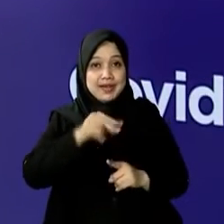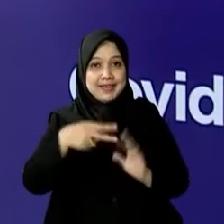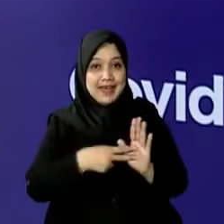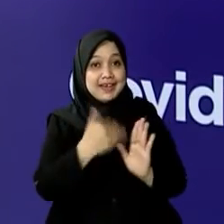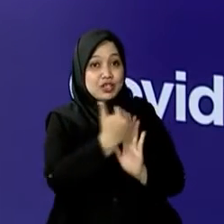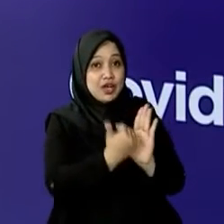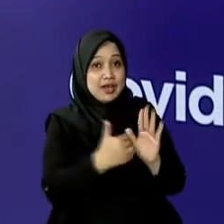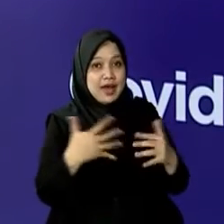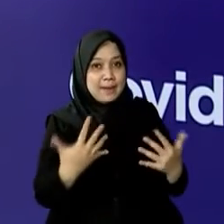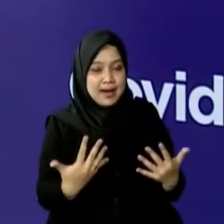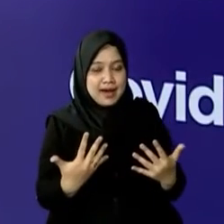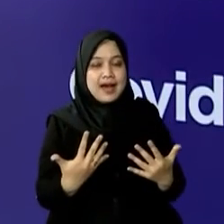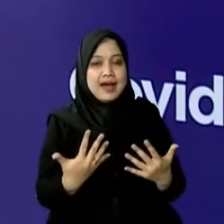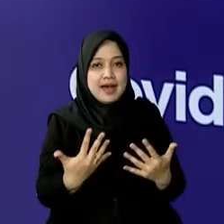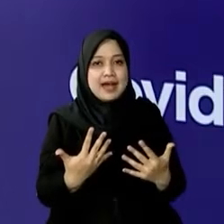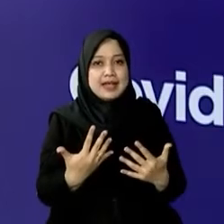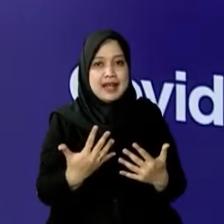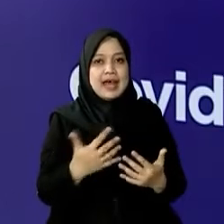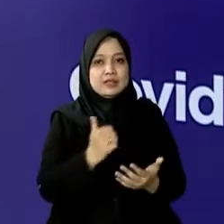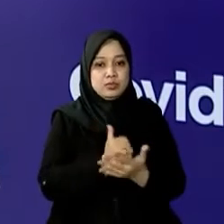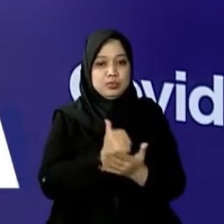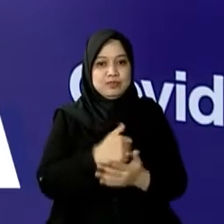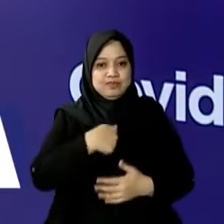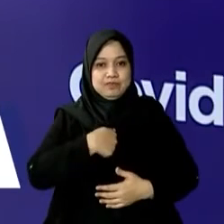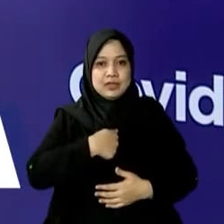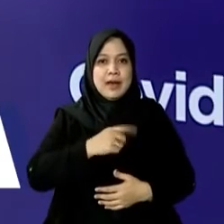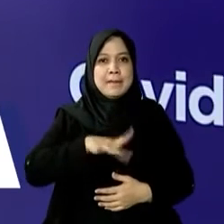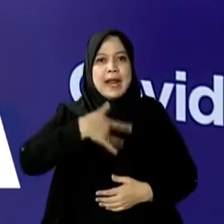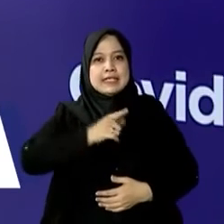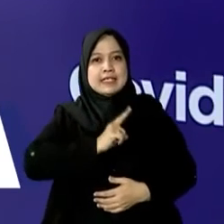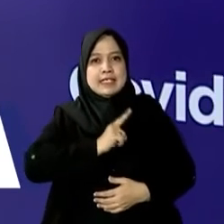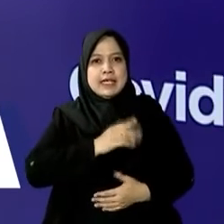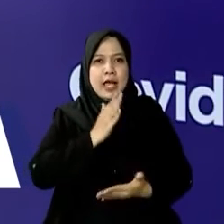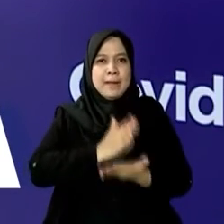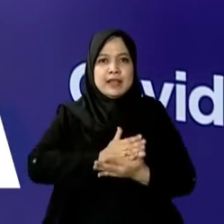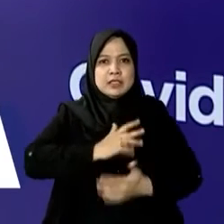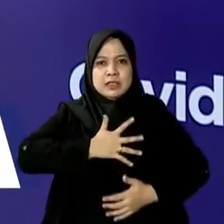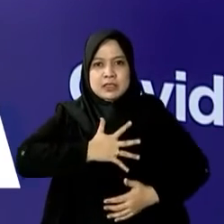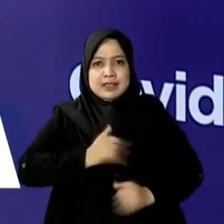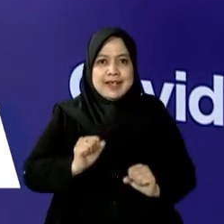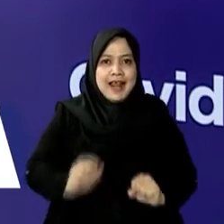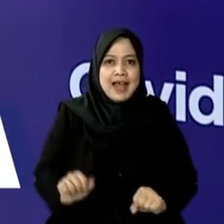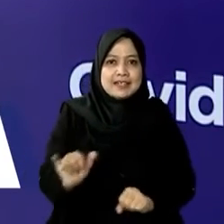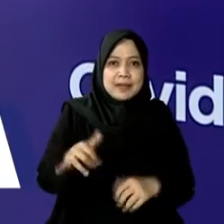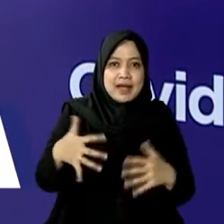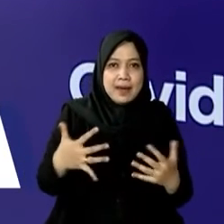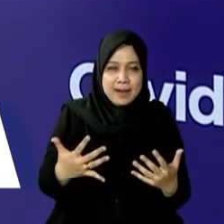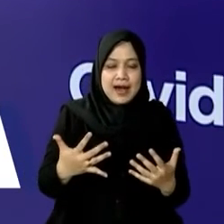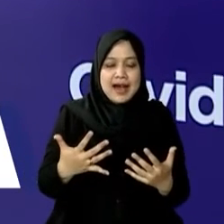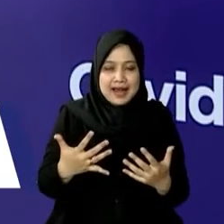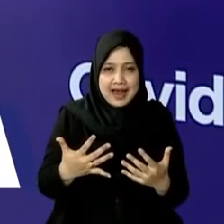kamu sudah kita sudah tentu punya batas kecemasan kelelahan dan sebagainya kami melayani itu